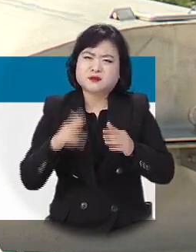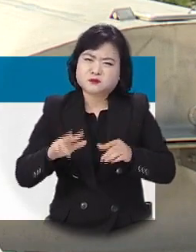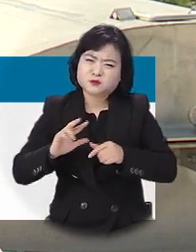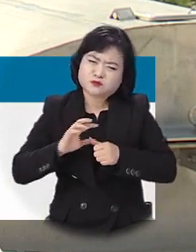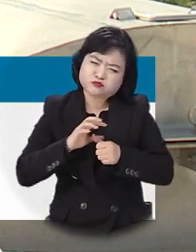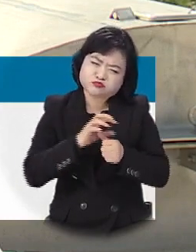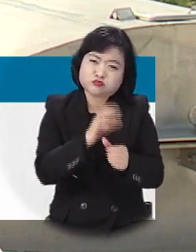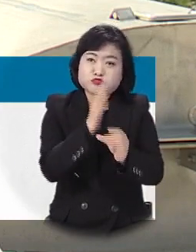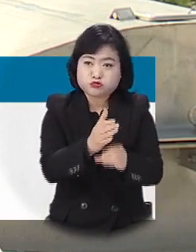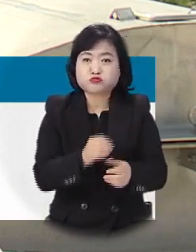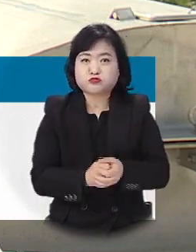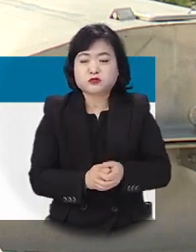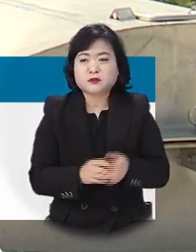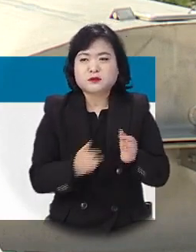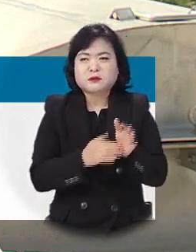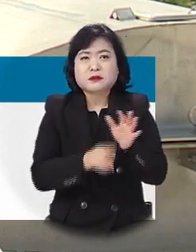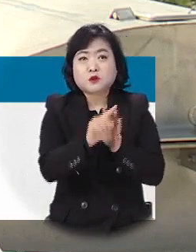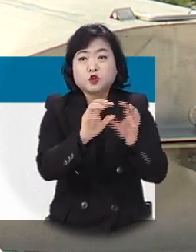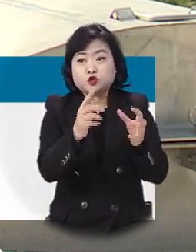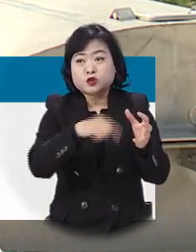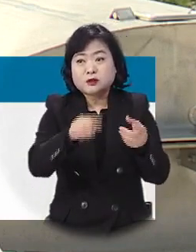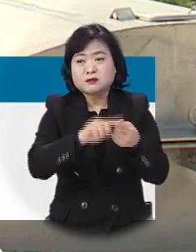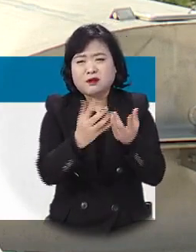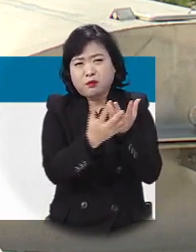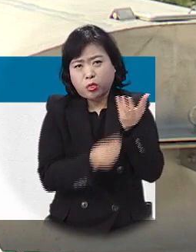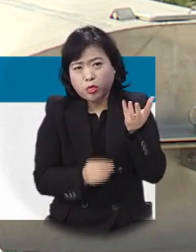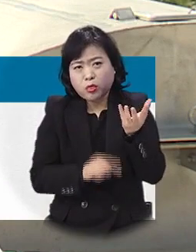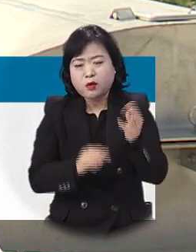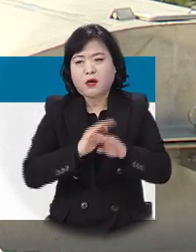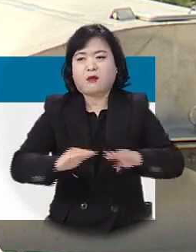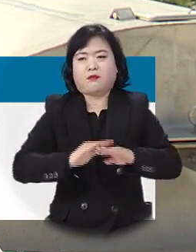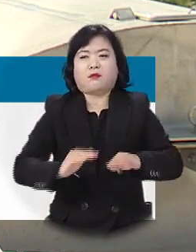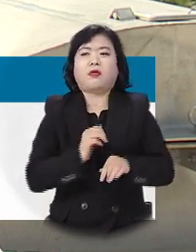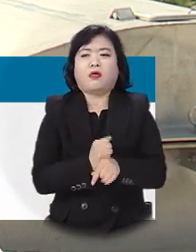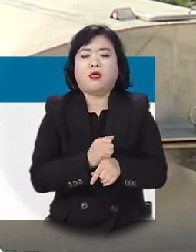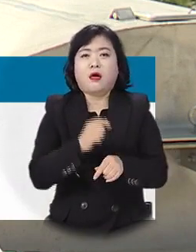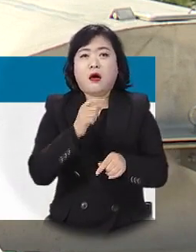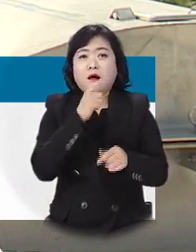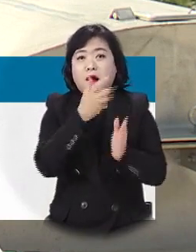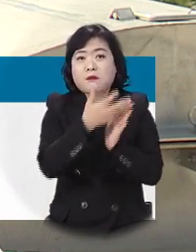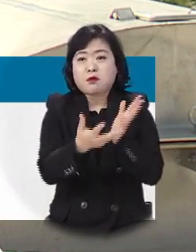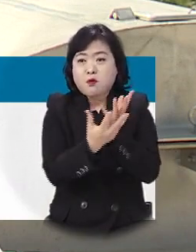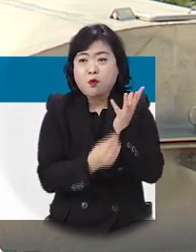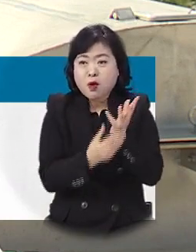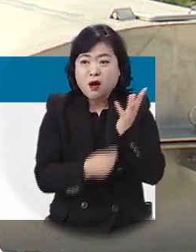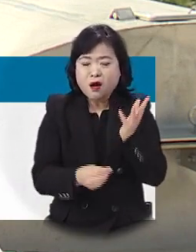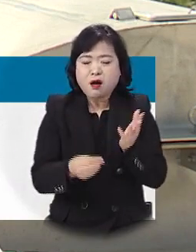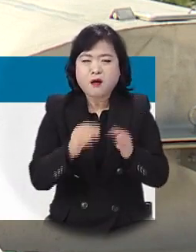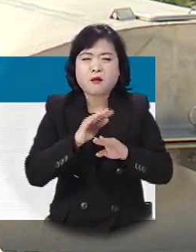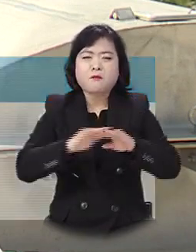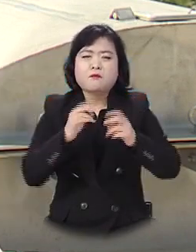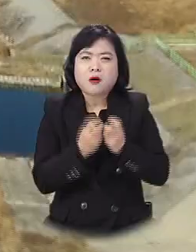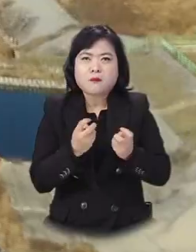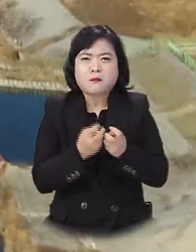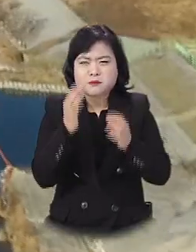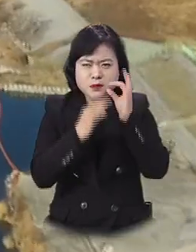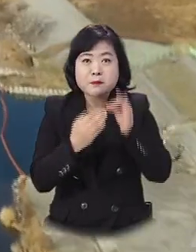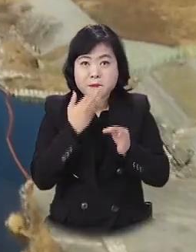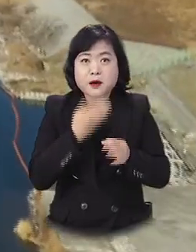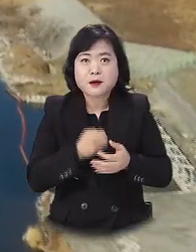잖아요 그거를 선진국에서는 타 이걸로 해결을 하거든요 강변 라고 해서 솔루션을 찾을 수도 있다